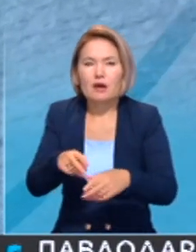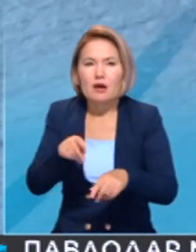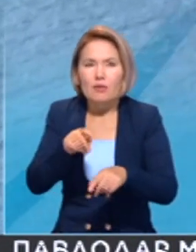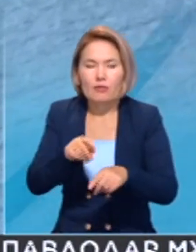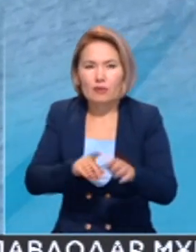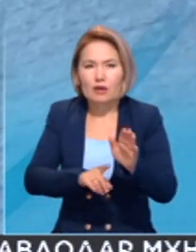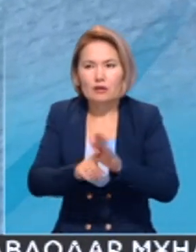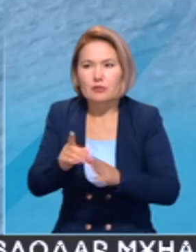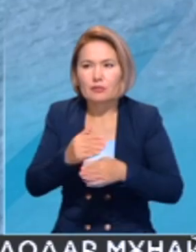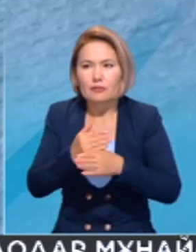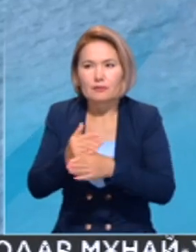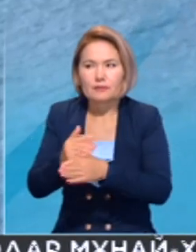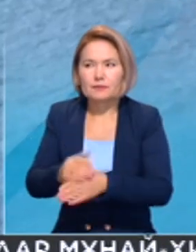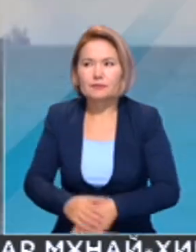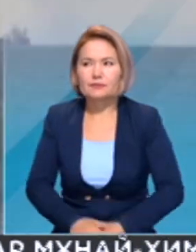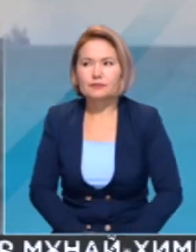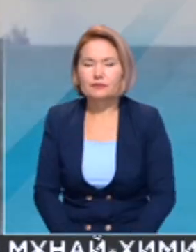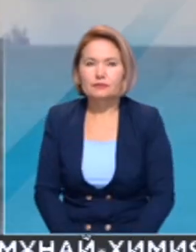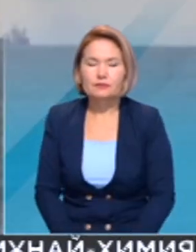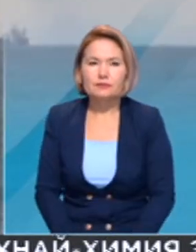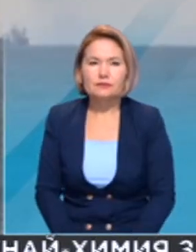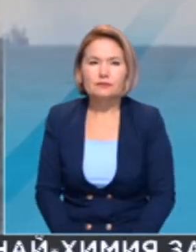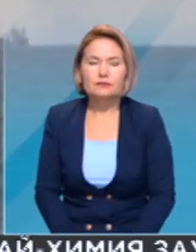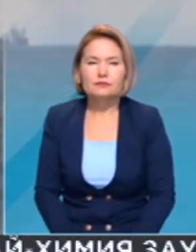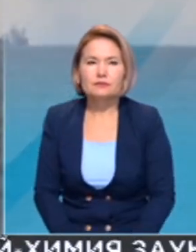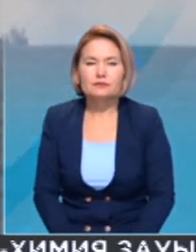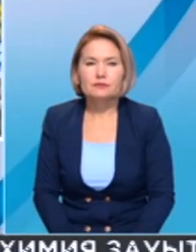жүргізуде ескерілген.